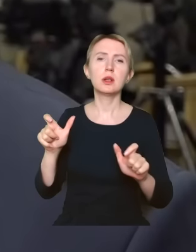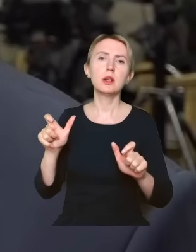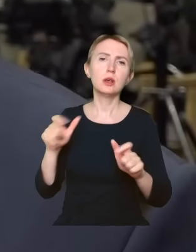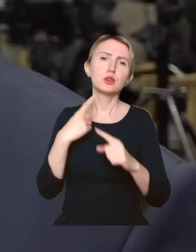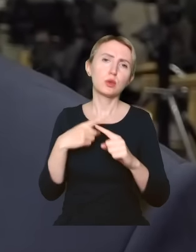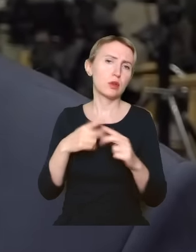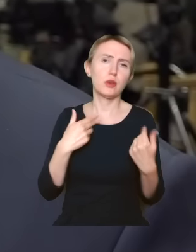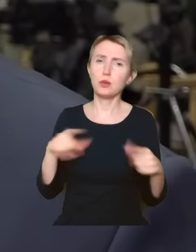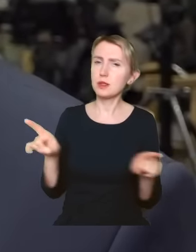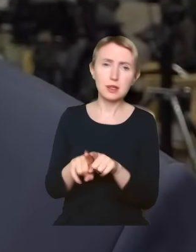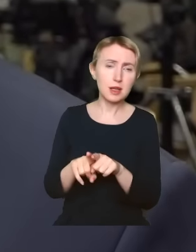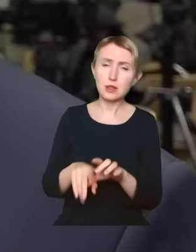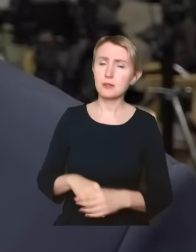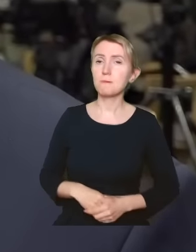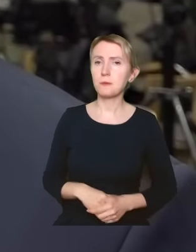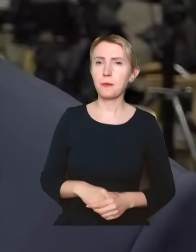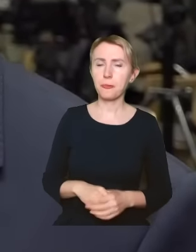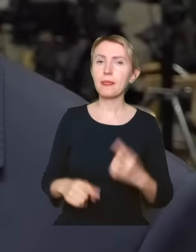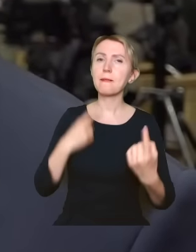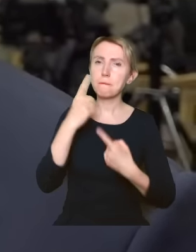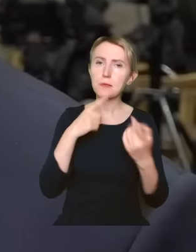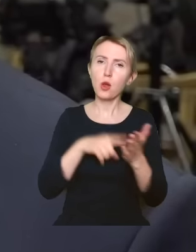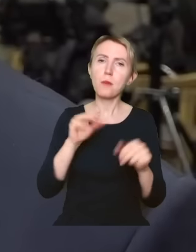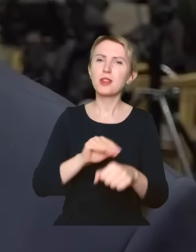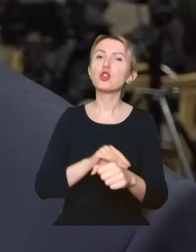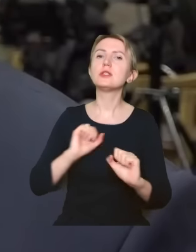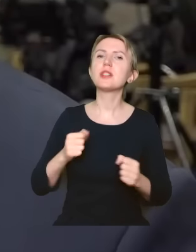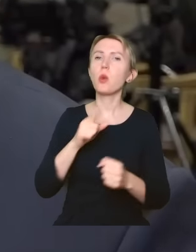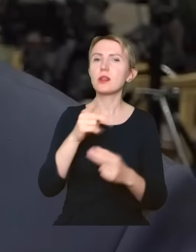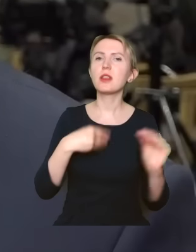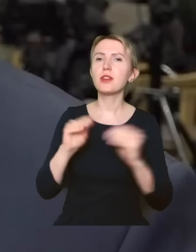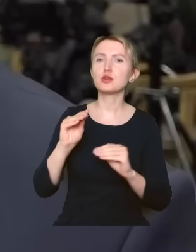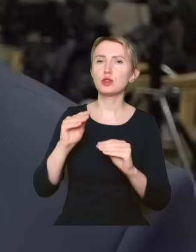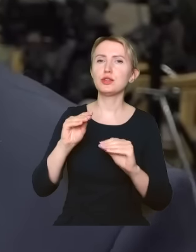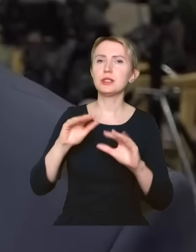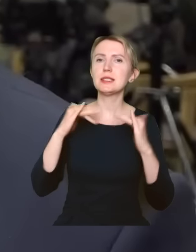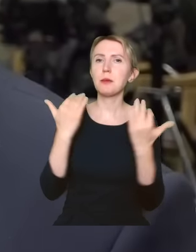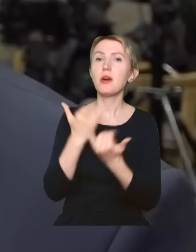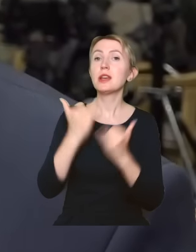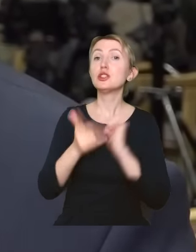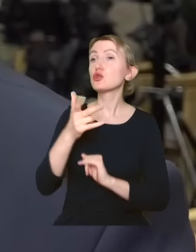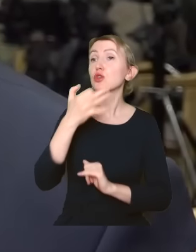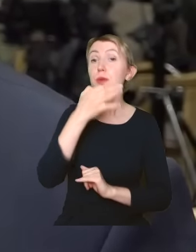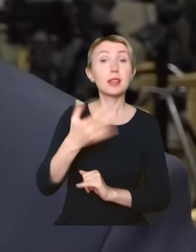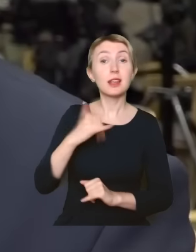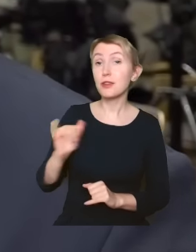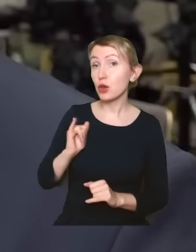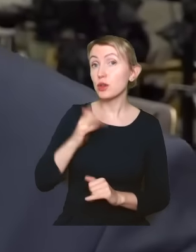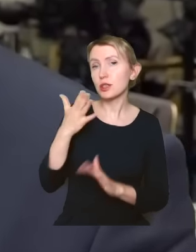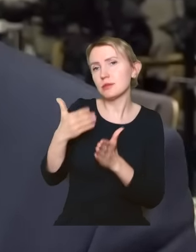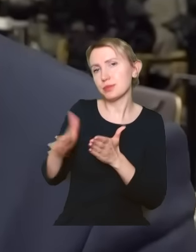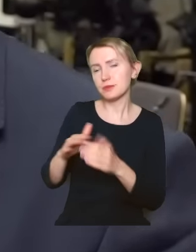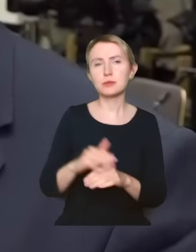tej komisji. No ale myślę, że takie są metody działania tej większości sejmowej. Jak ktoś zadaje niewygodne pytania, to chcą się go pozbyć. No